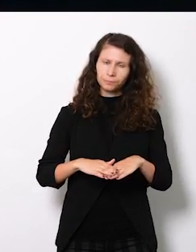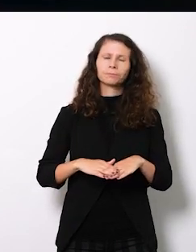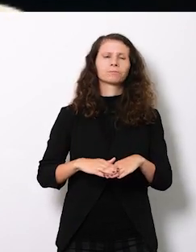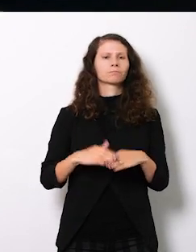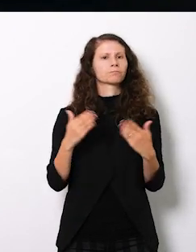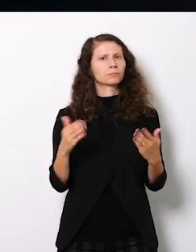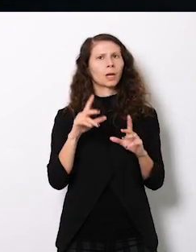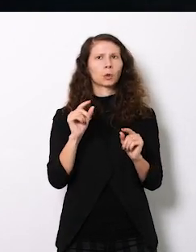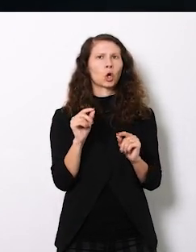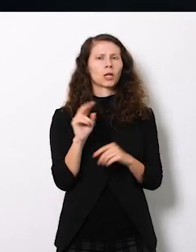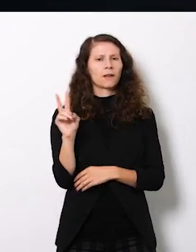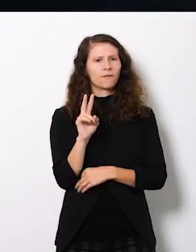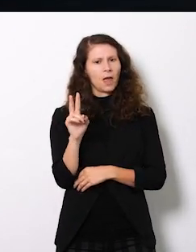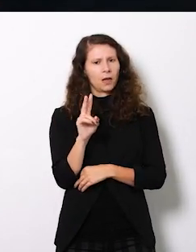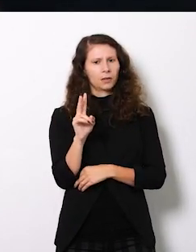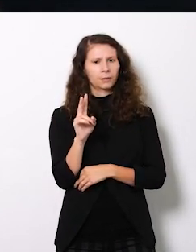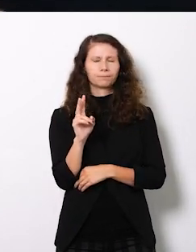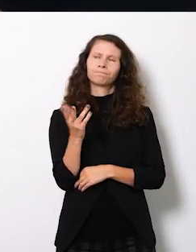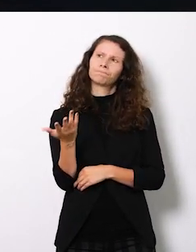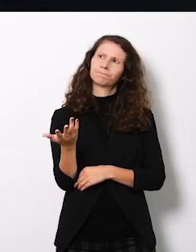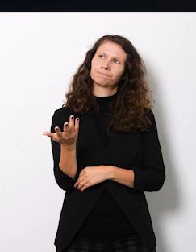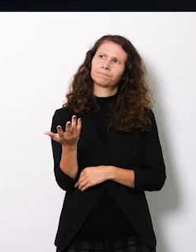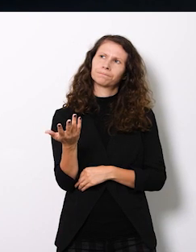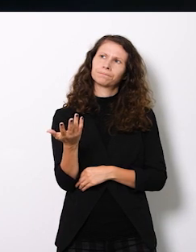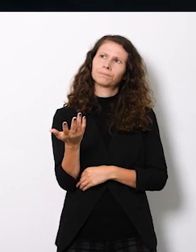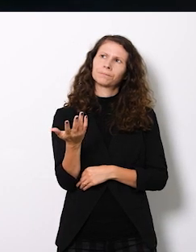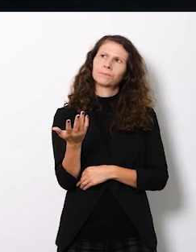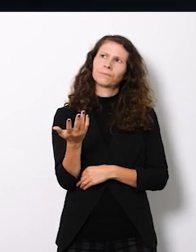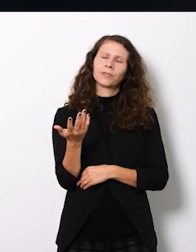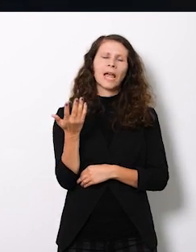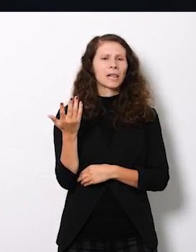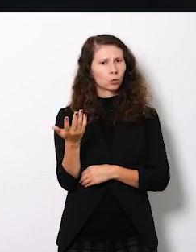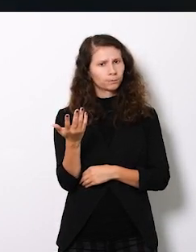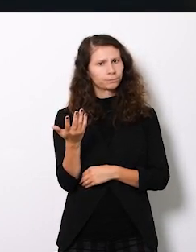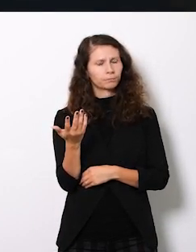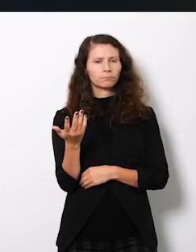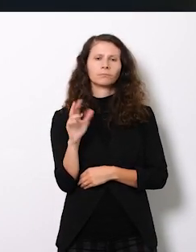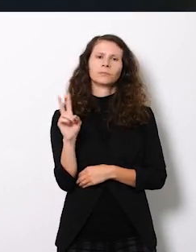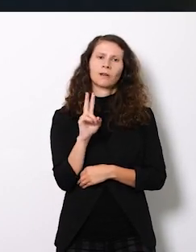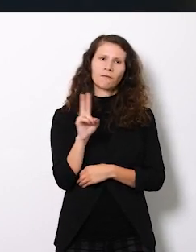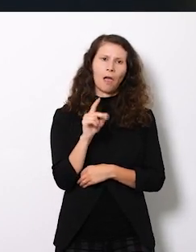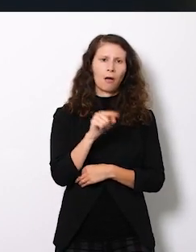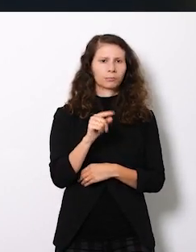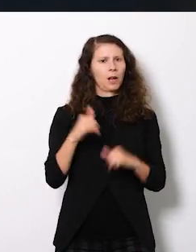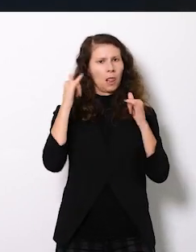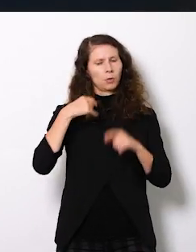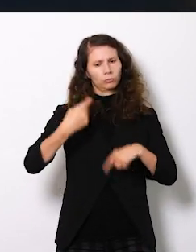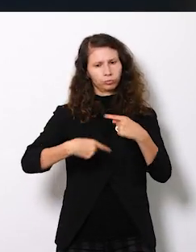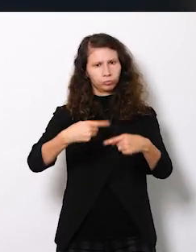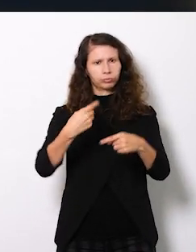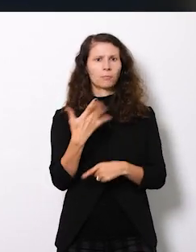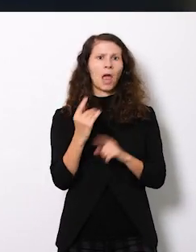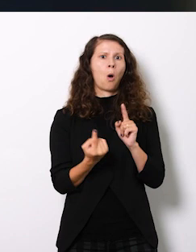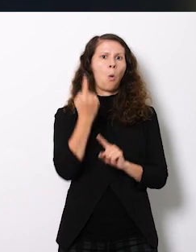denjenigen, die über den Lauf des Lebens nicht höhere Absicherungsansprüche erworben